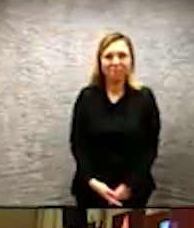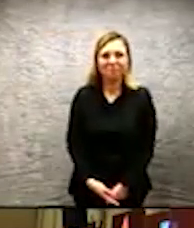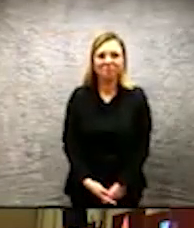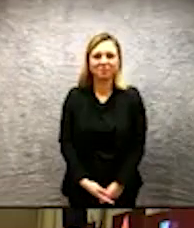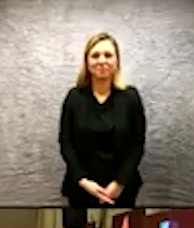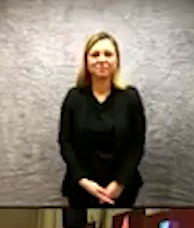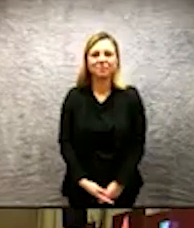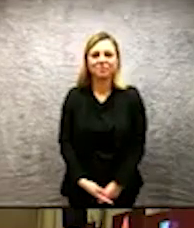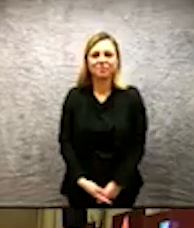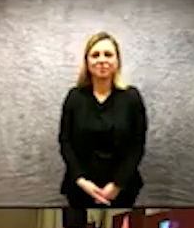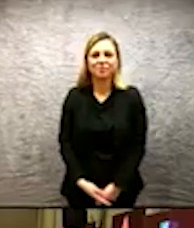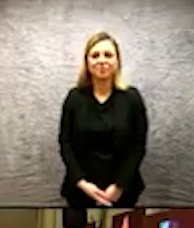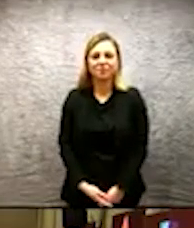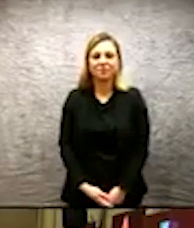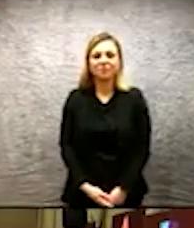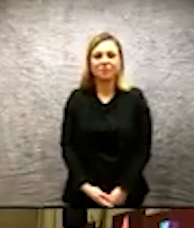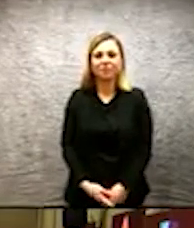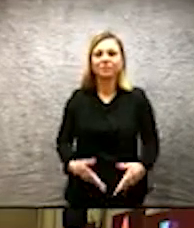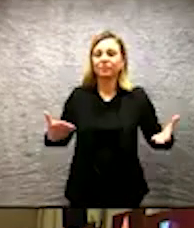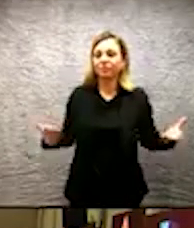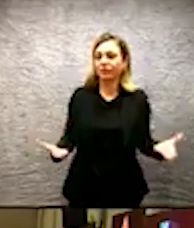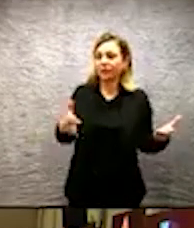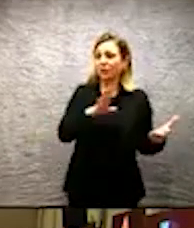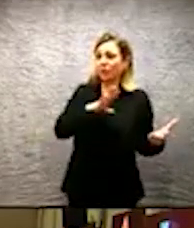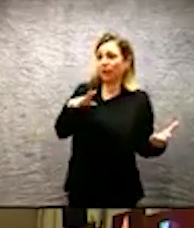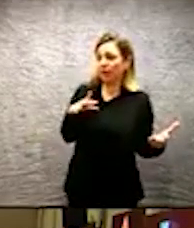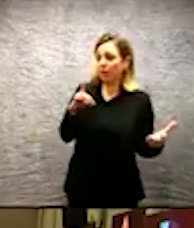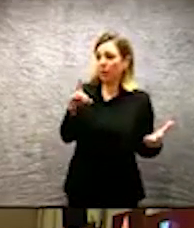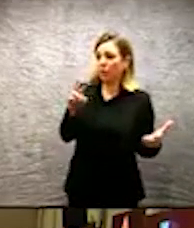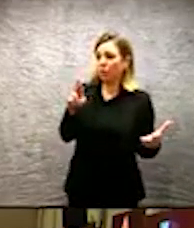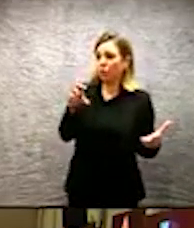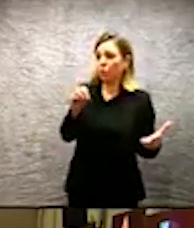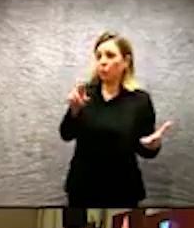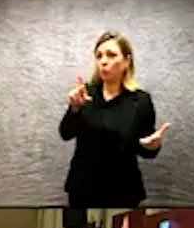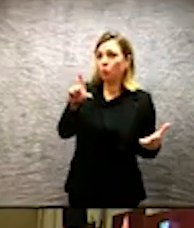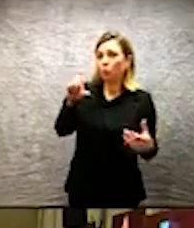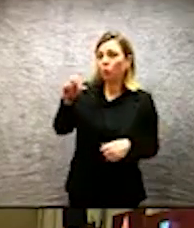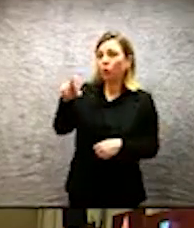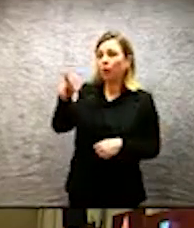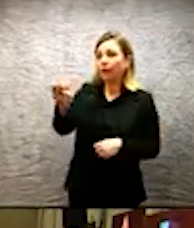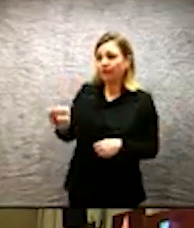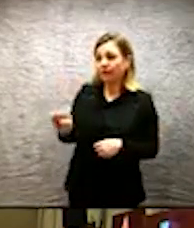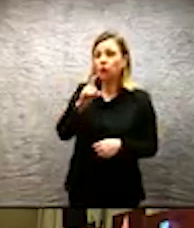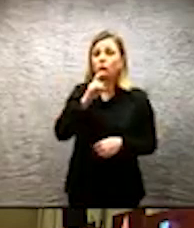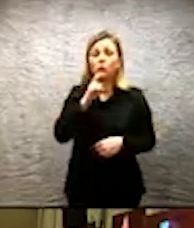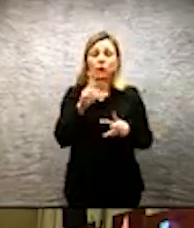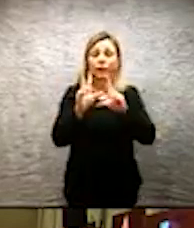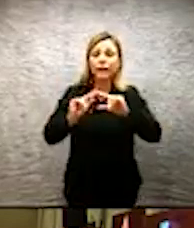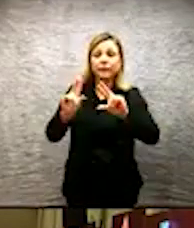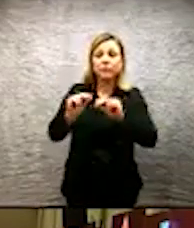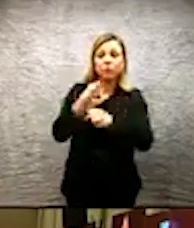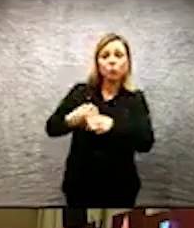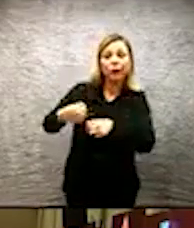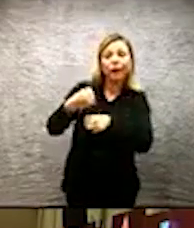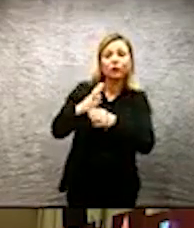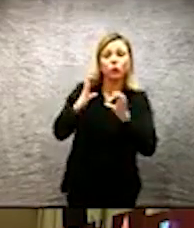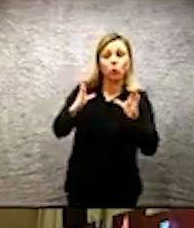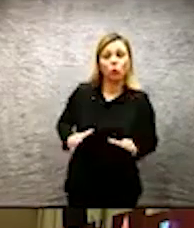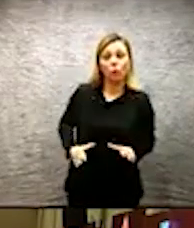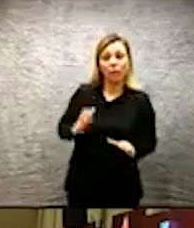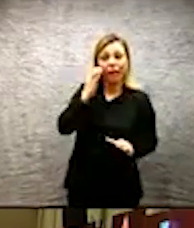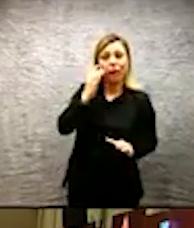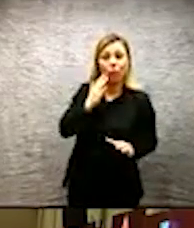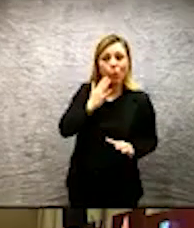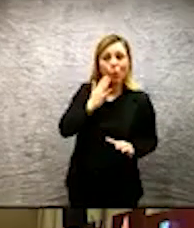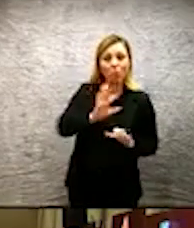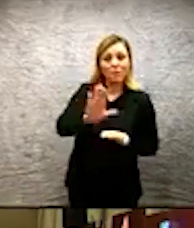Alors, parole maintenant, Madame Droulers. Je parlais en introduction de la création de ce club ado. Vous allez nous le présenter